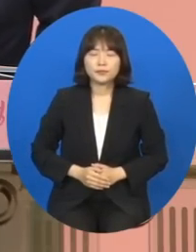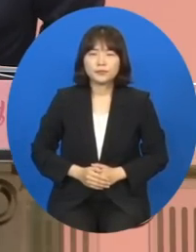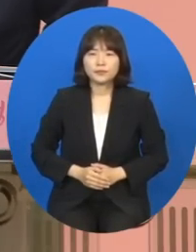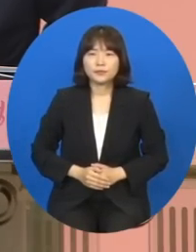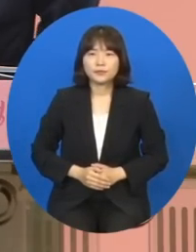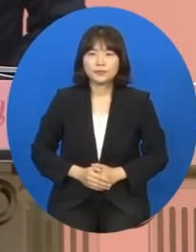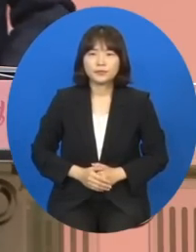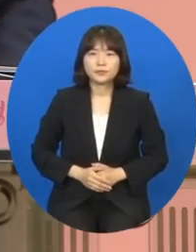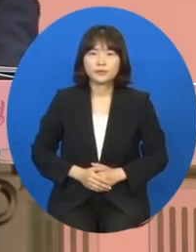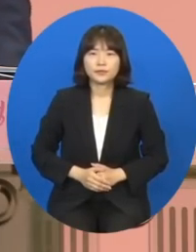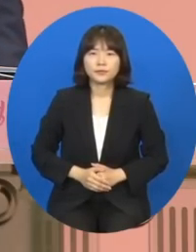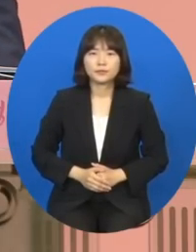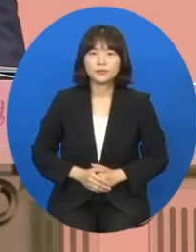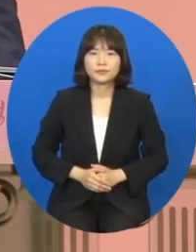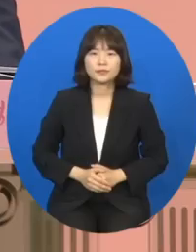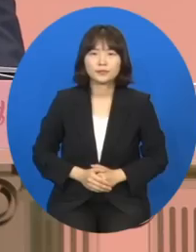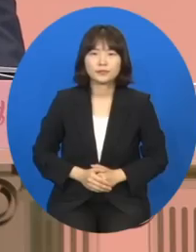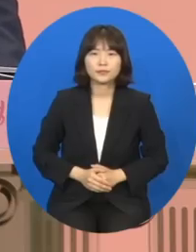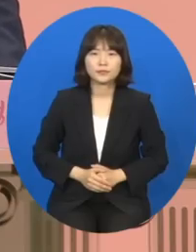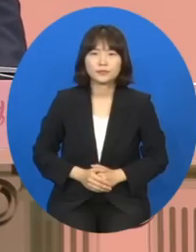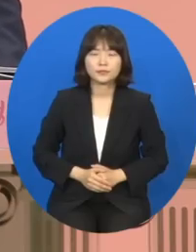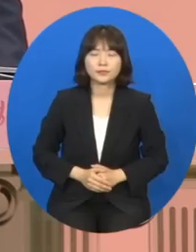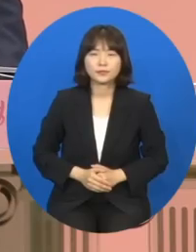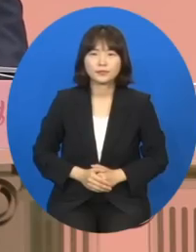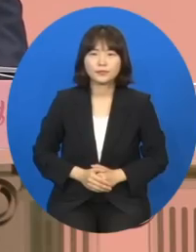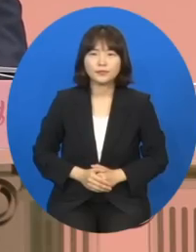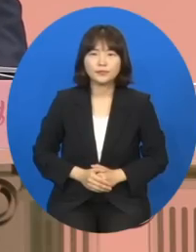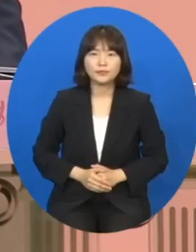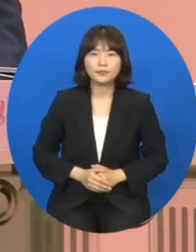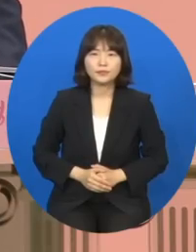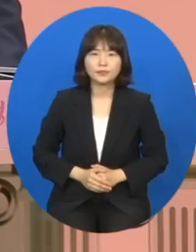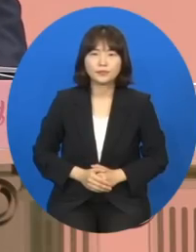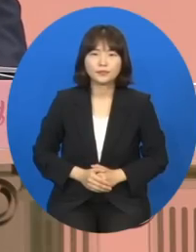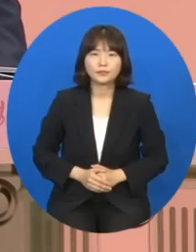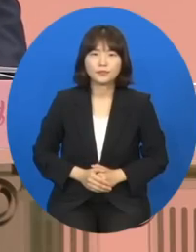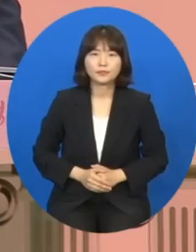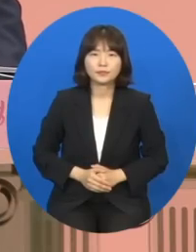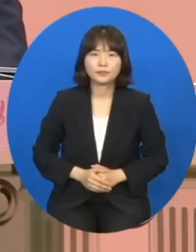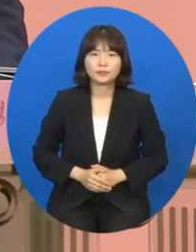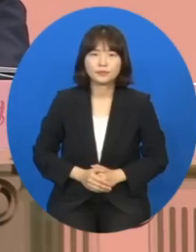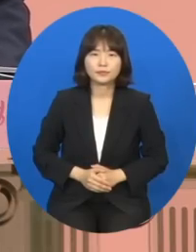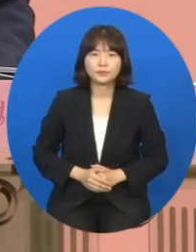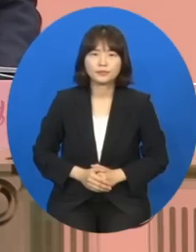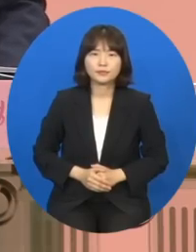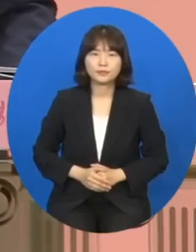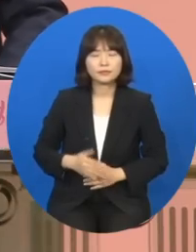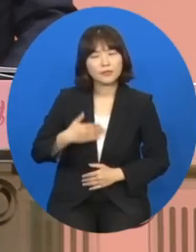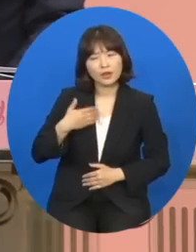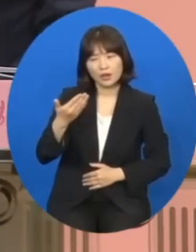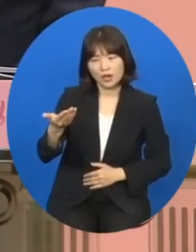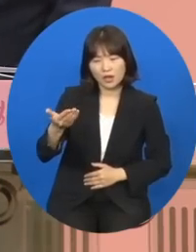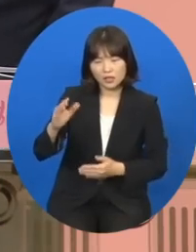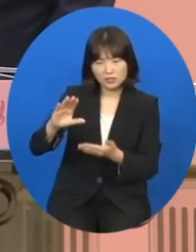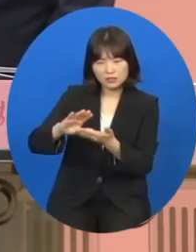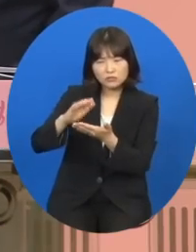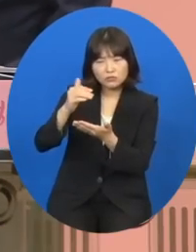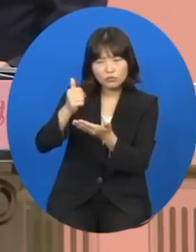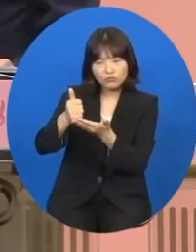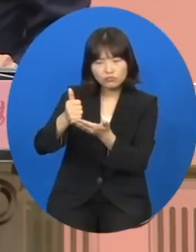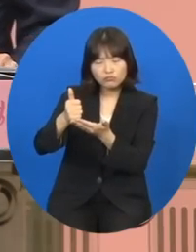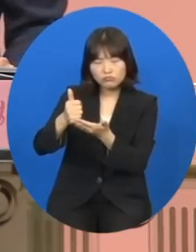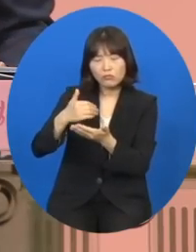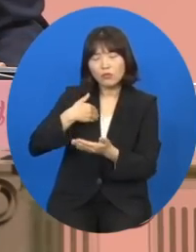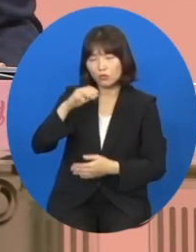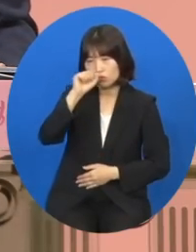ios interior er 당신의 그리스도는 좋아합니다 근데